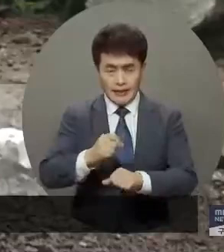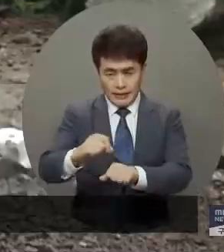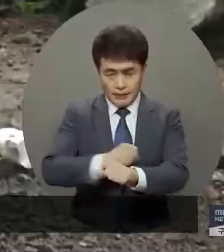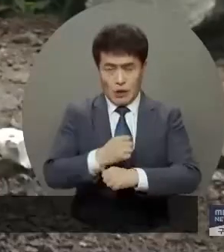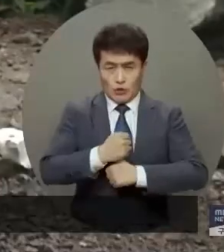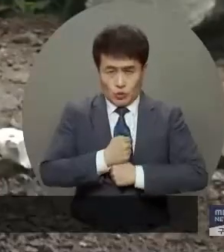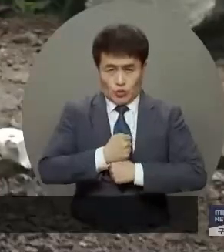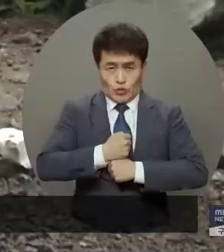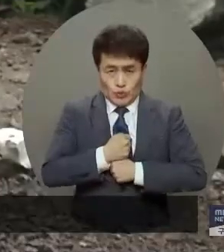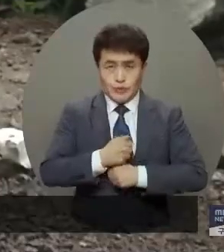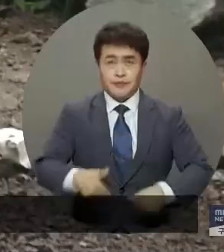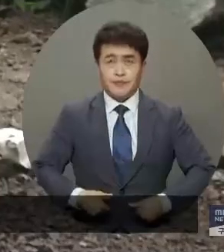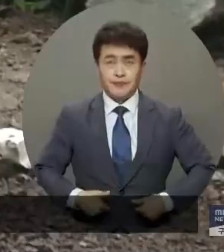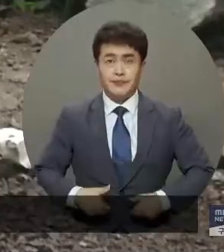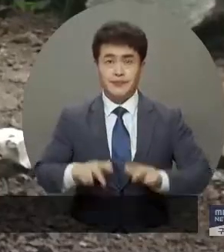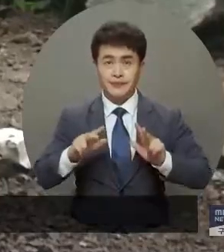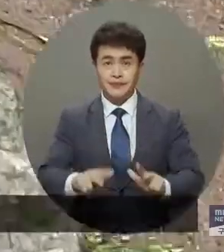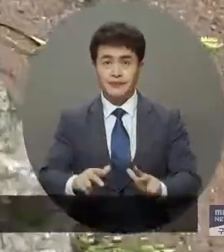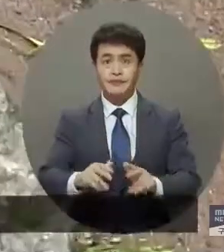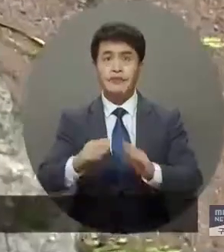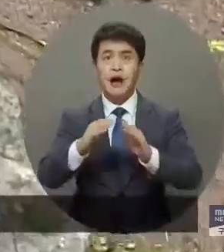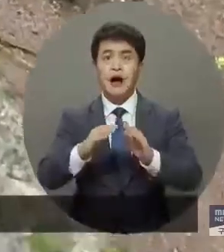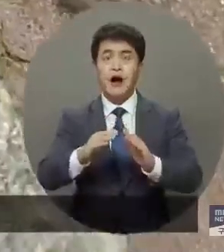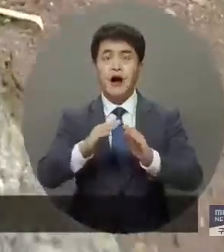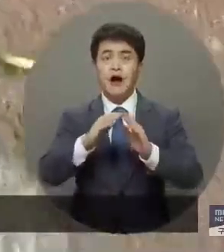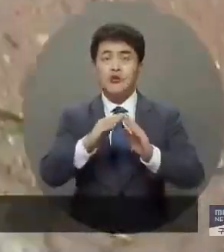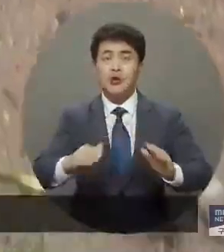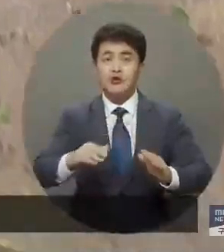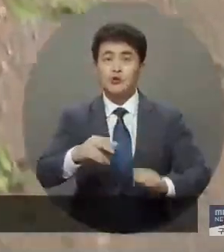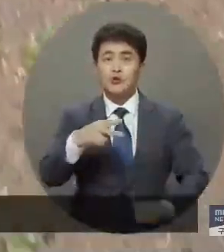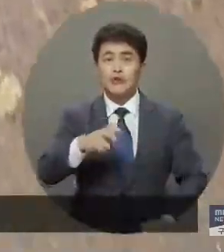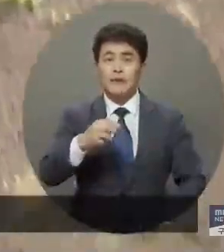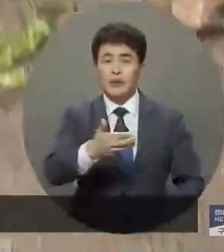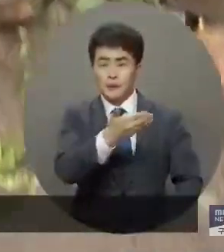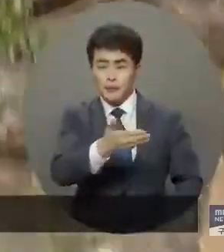각별한 주의가 요구됩니다. 지금까지 전주 삼천변에서 MBC 뉴스 조수영입니다.